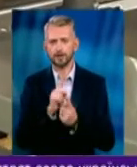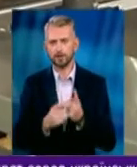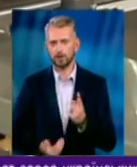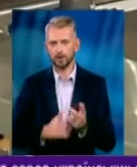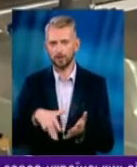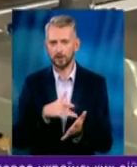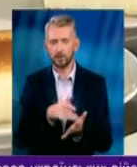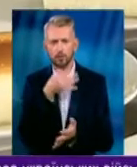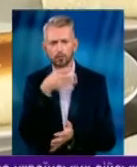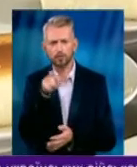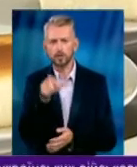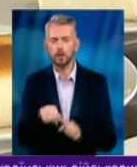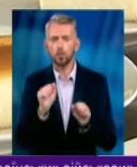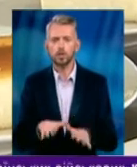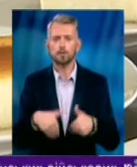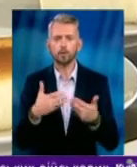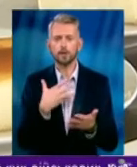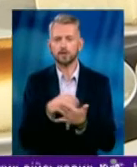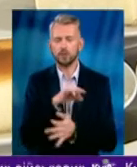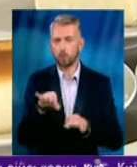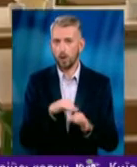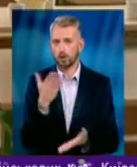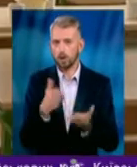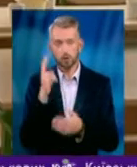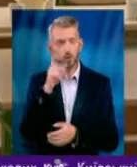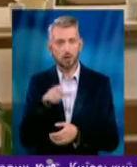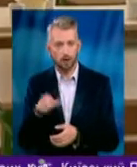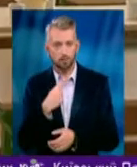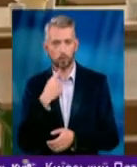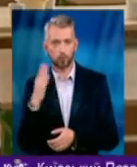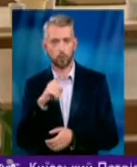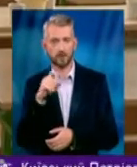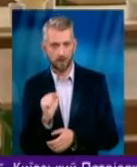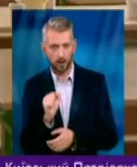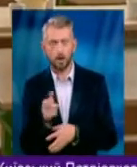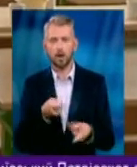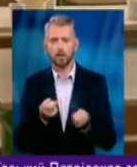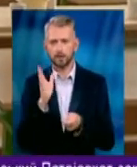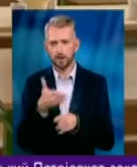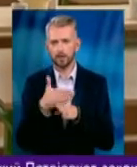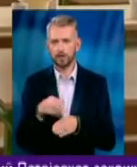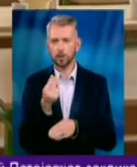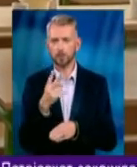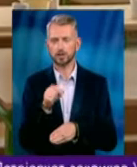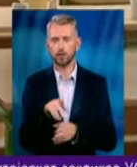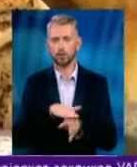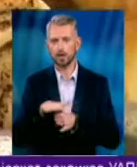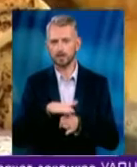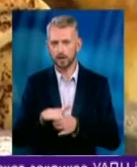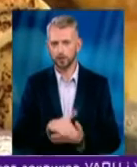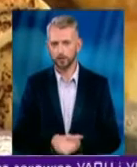міста. Будь-хто може запропонувати свій проєкт. І якщо кияни проголосують «за», влада виділить гроші на його